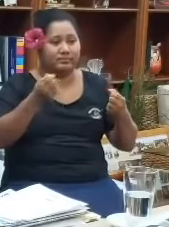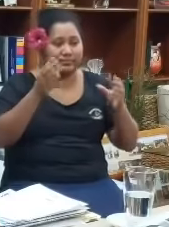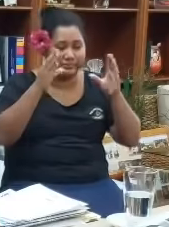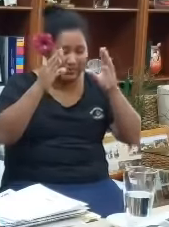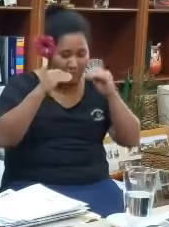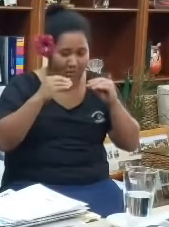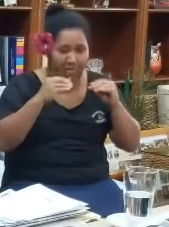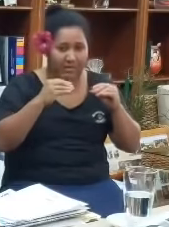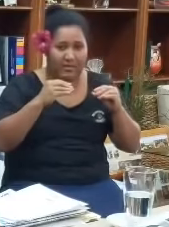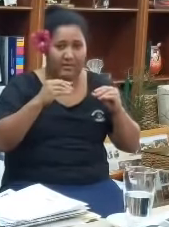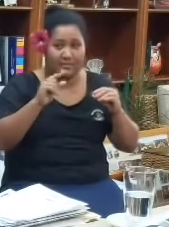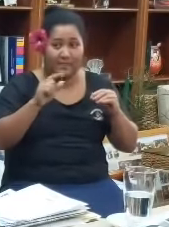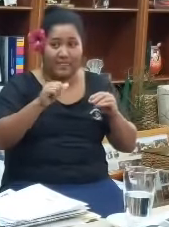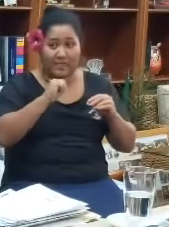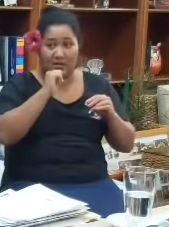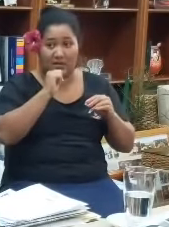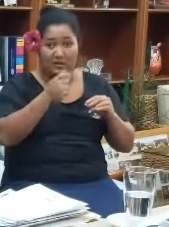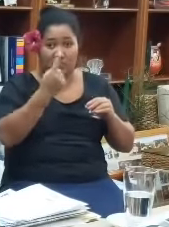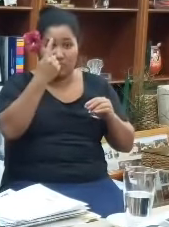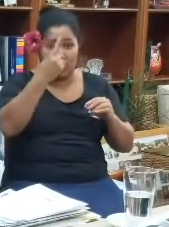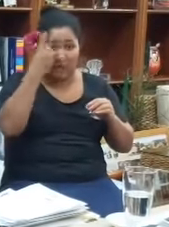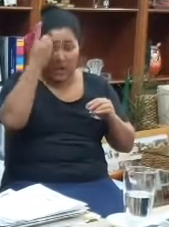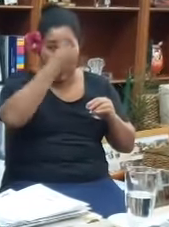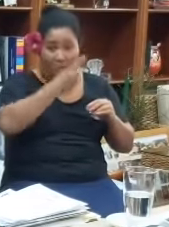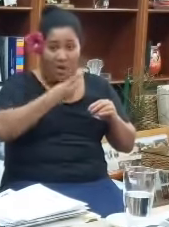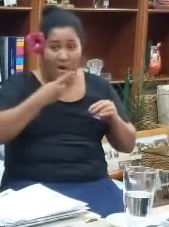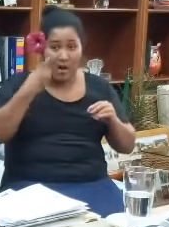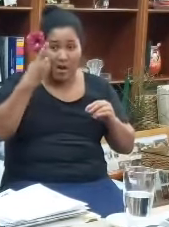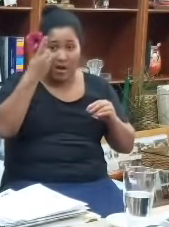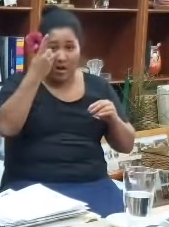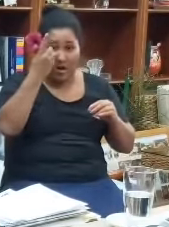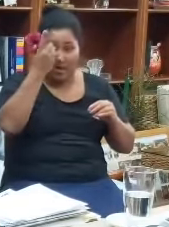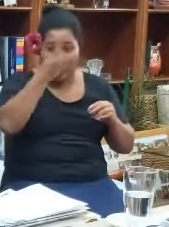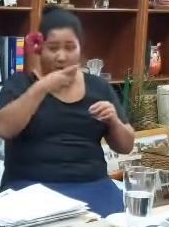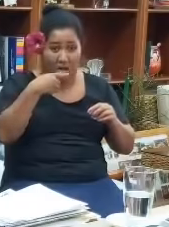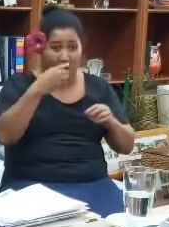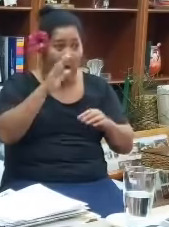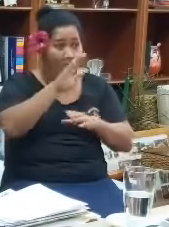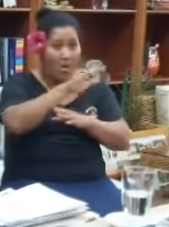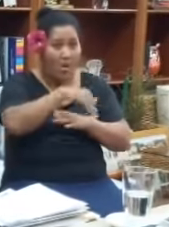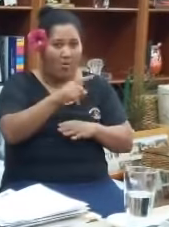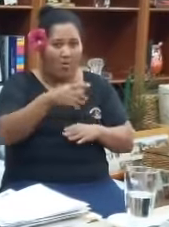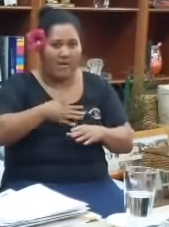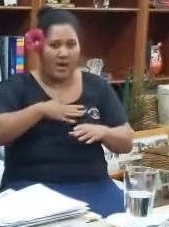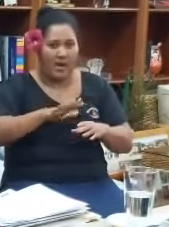E ava pela e kulal mambao. E malo le ke va vesio o il fale.